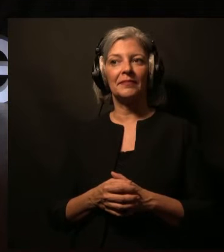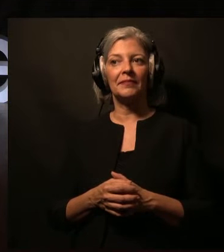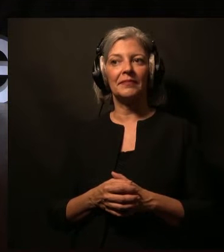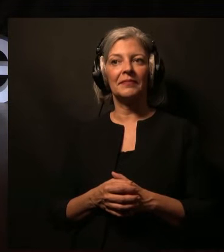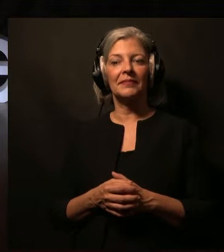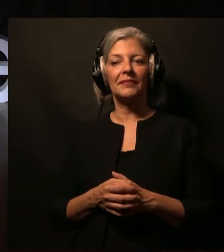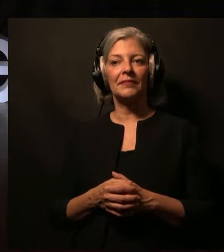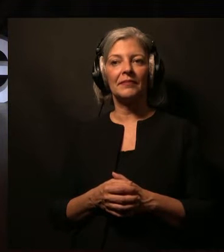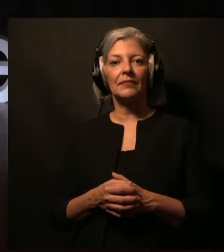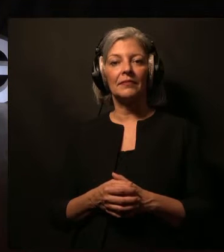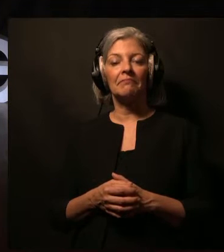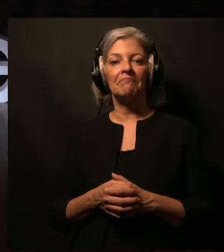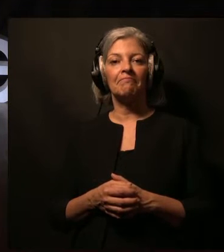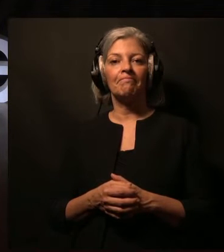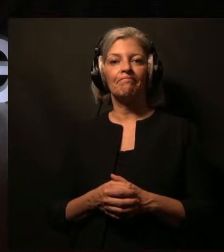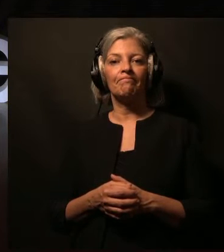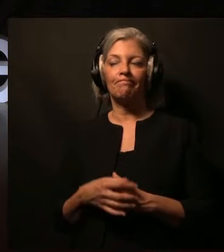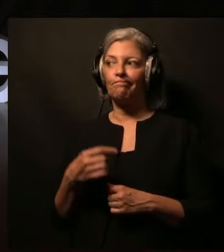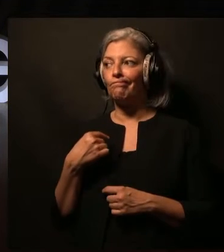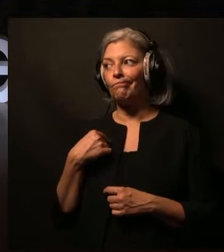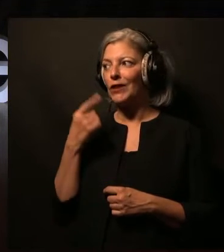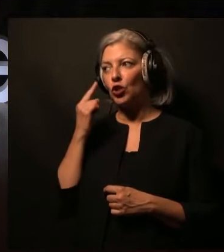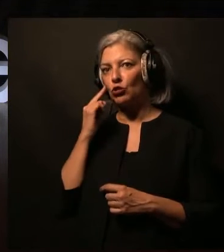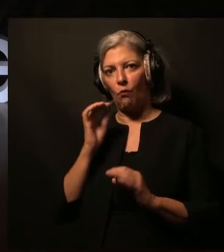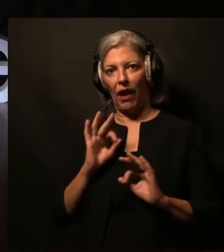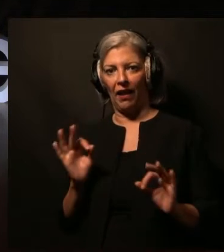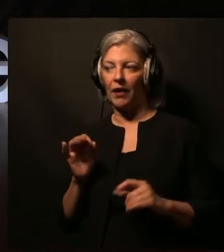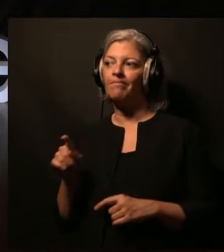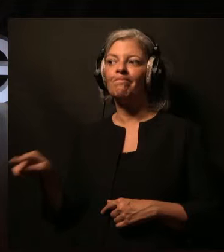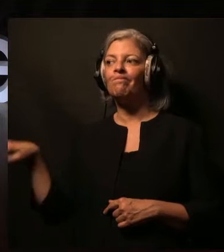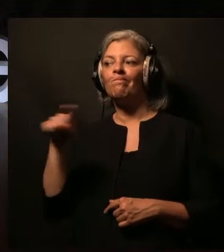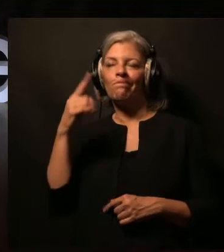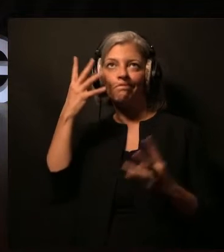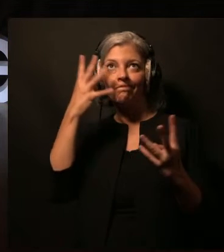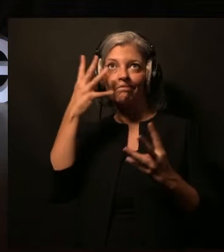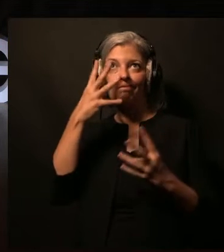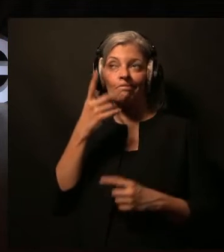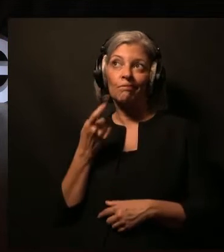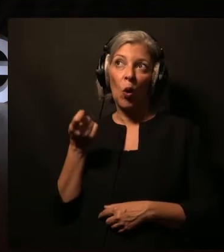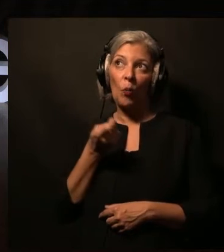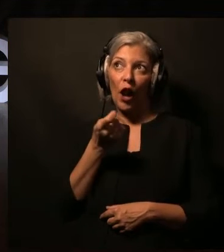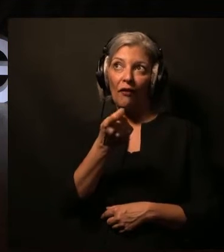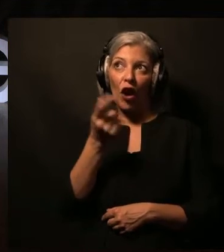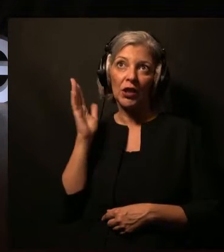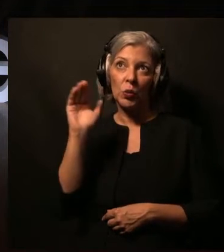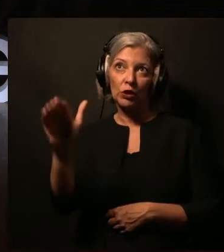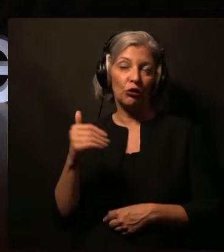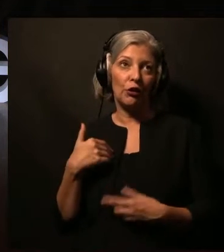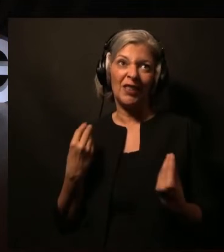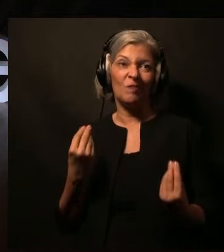utilizzata Io lo so che pensate che le piccole azioni quotidiane non facciano la differenza